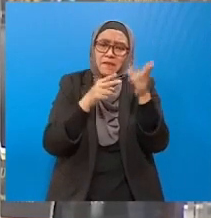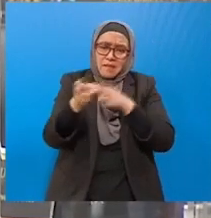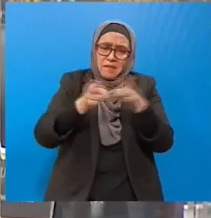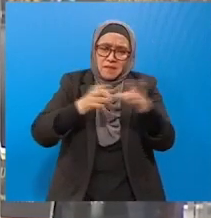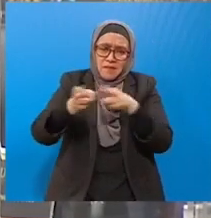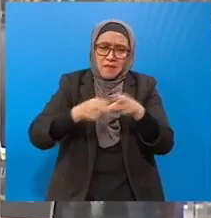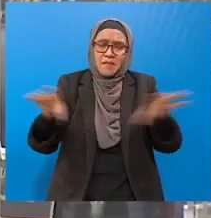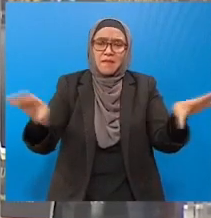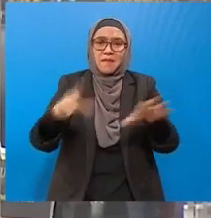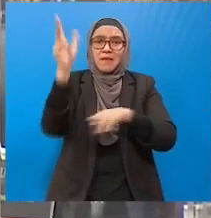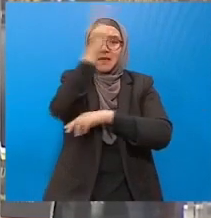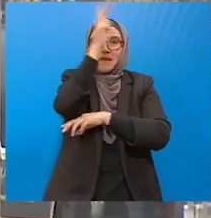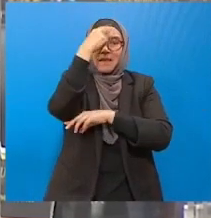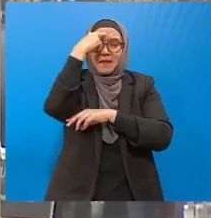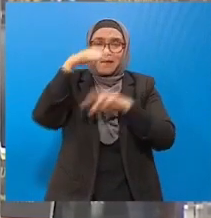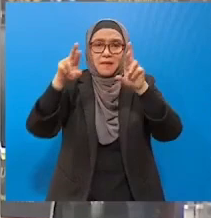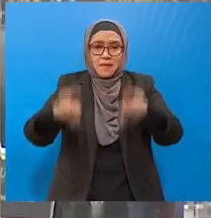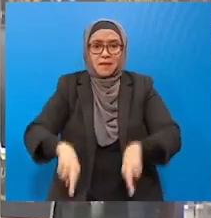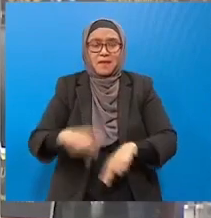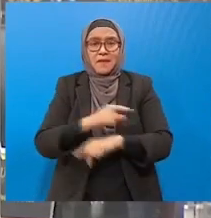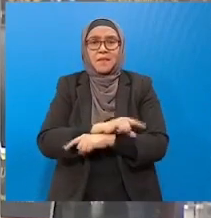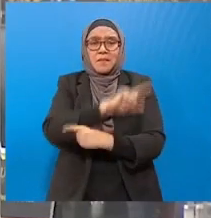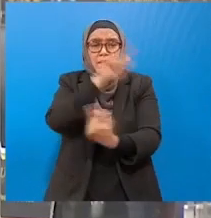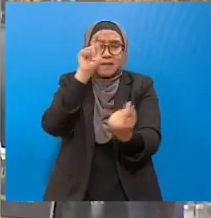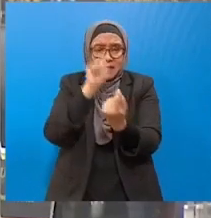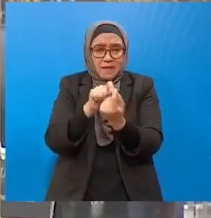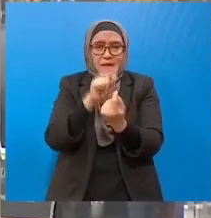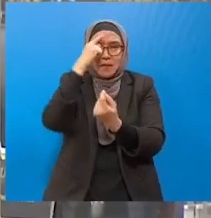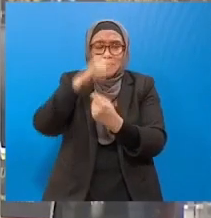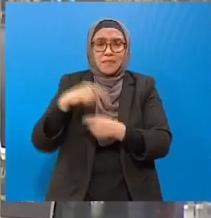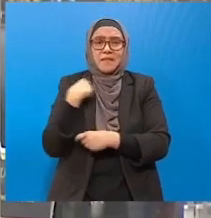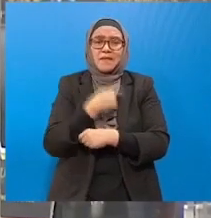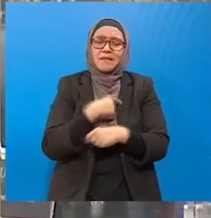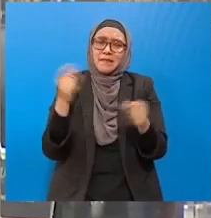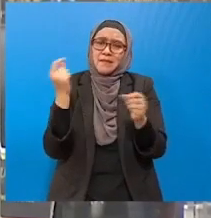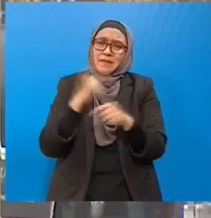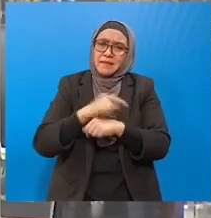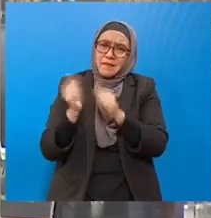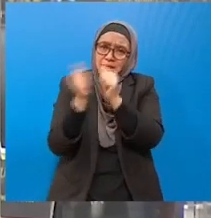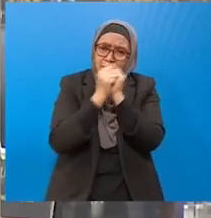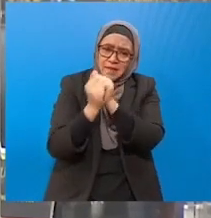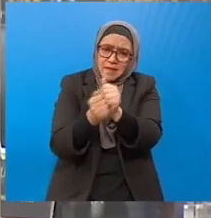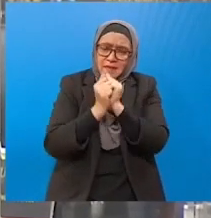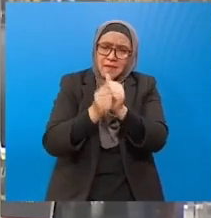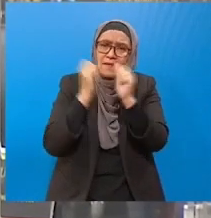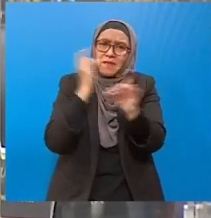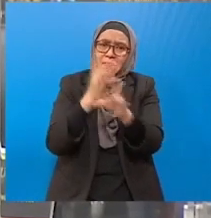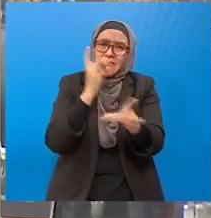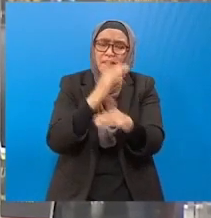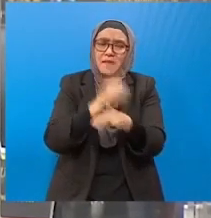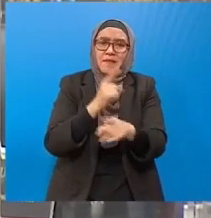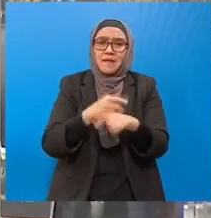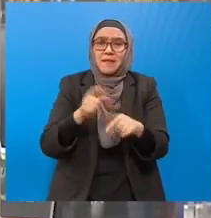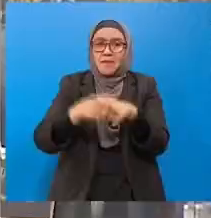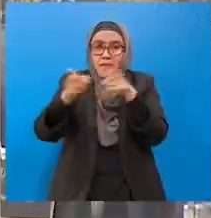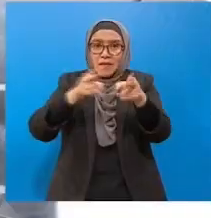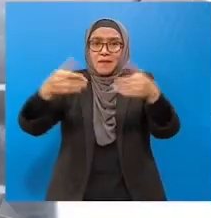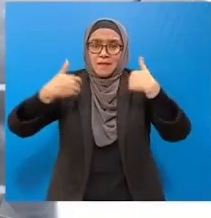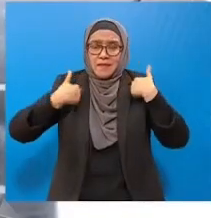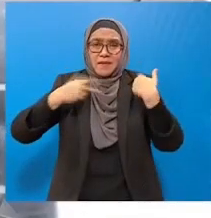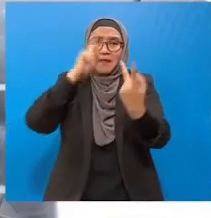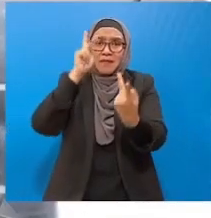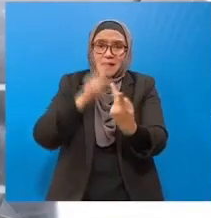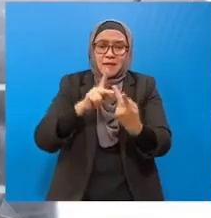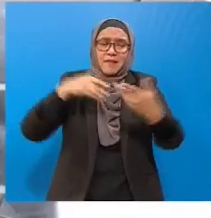diadakan oleh kerajaan untuk rakyat cuma wajah untuk kita sama-sama kasaba sejaman edisi aktif yang ada sesuai dan sampai kepada